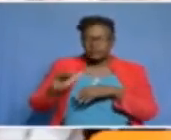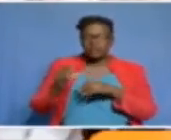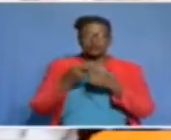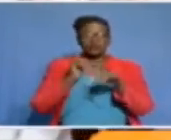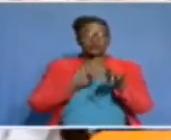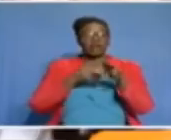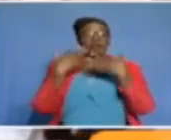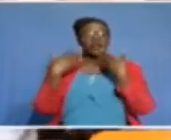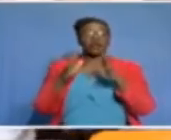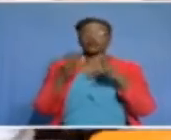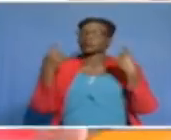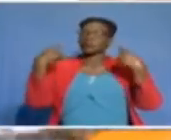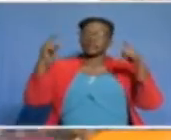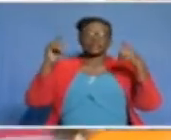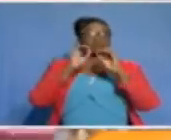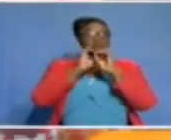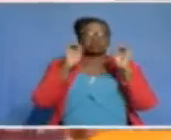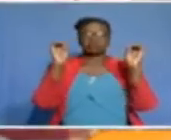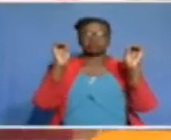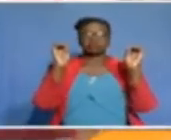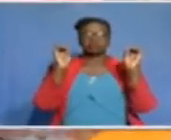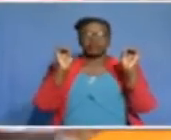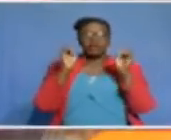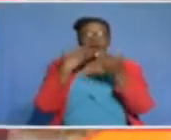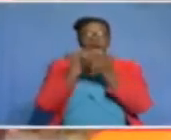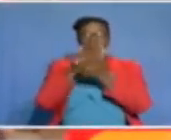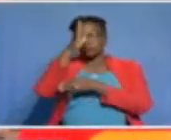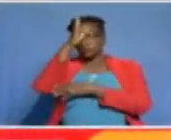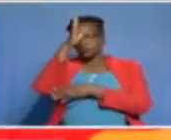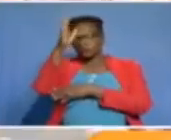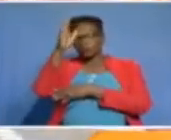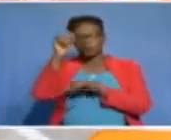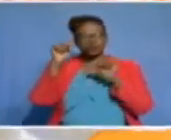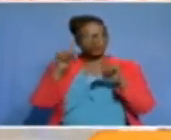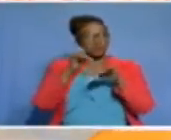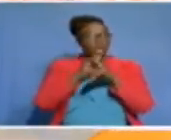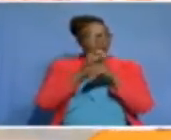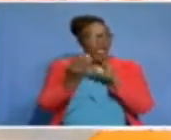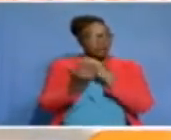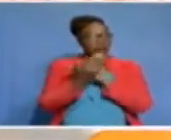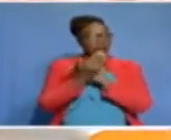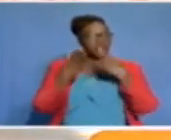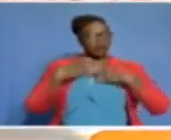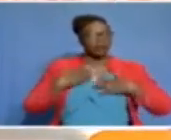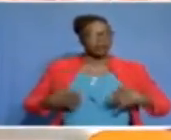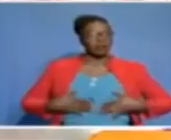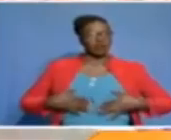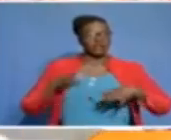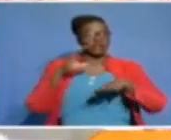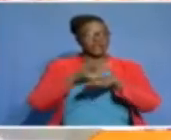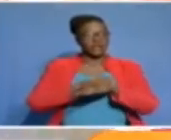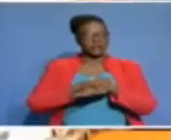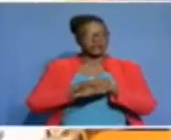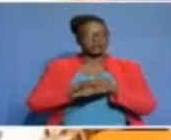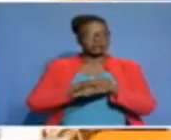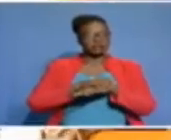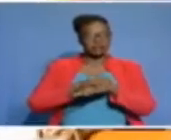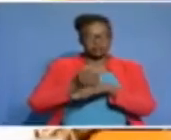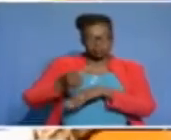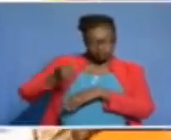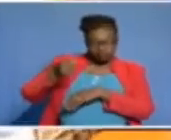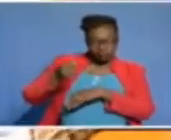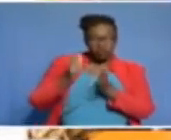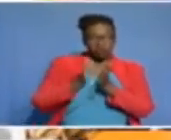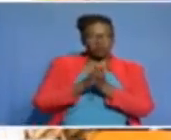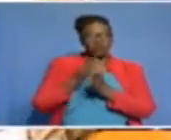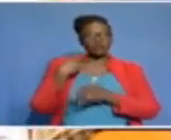atoweke hazikufua dafu. Hadi mapema Jumapili hii mwili wake ulipopatikana ukiwa umewekwa kwenye gunia pamoja na sare za shule